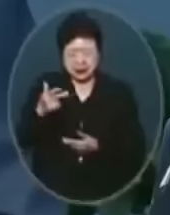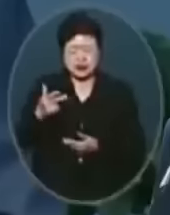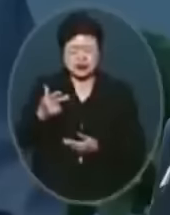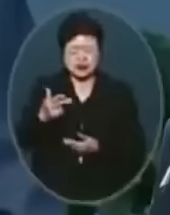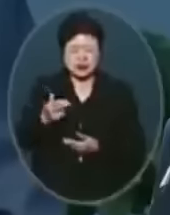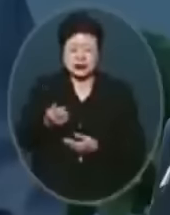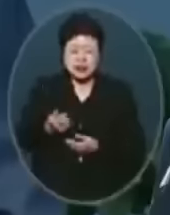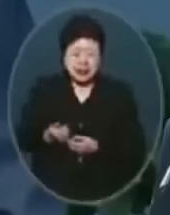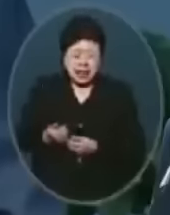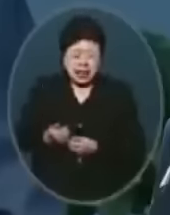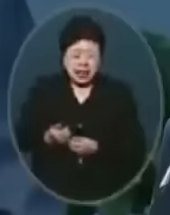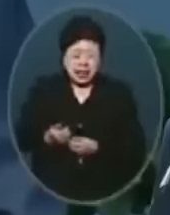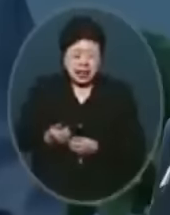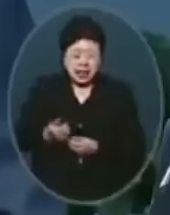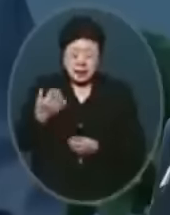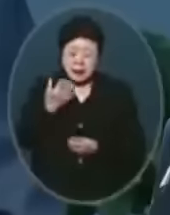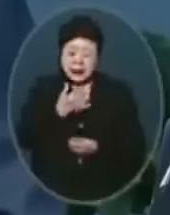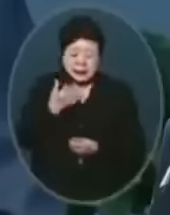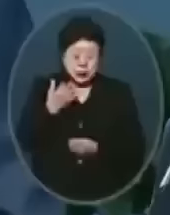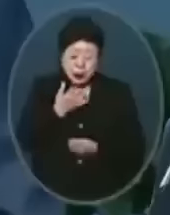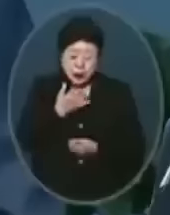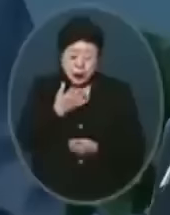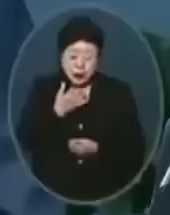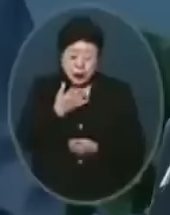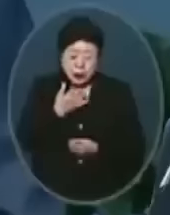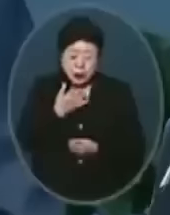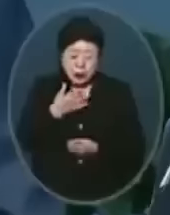일주일도 안 돼서 베드로는